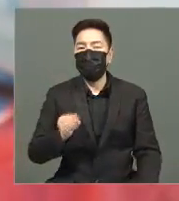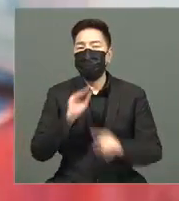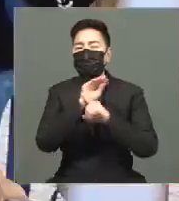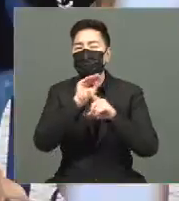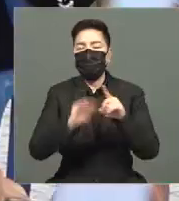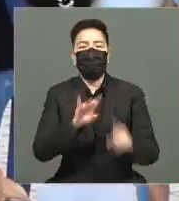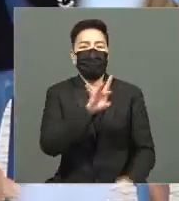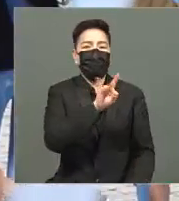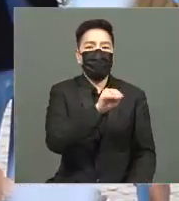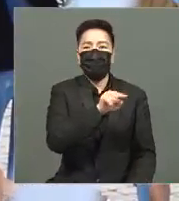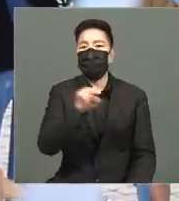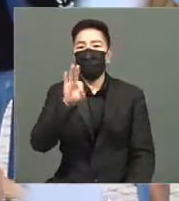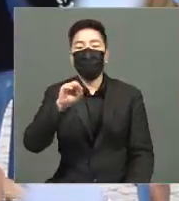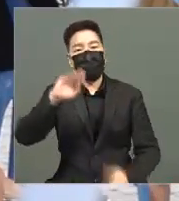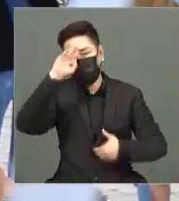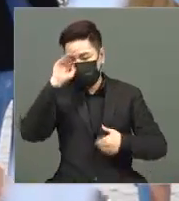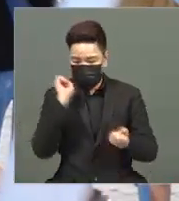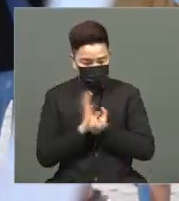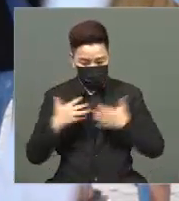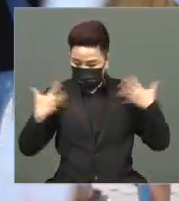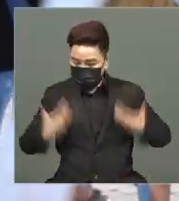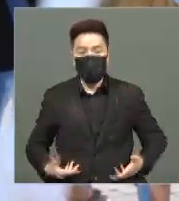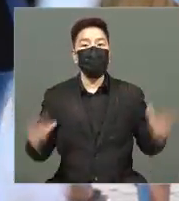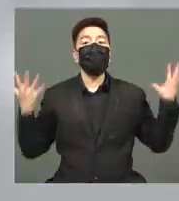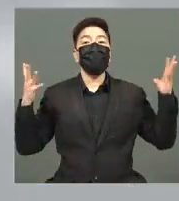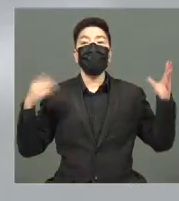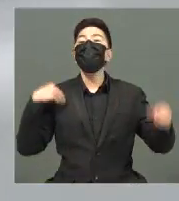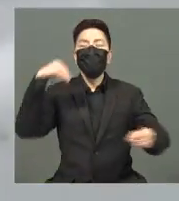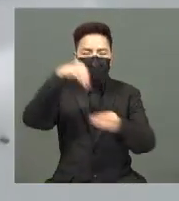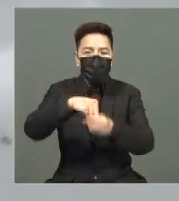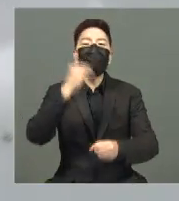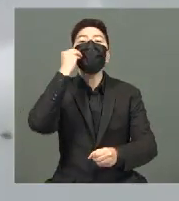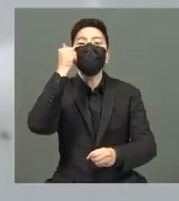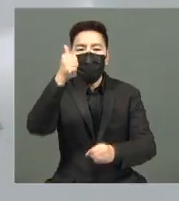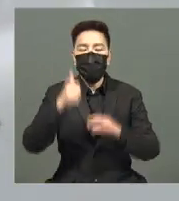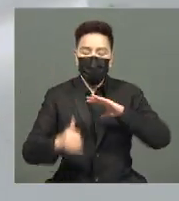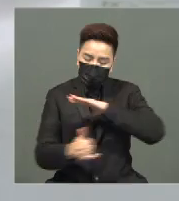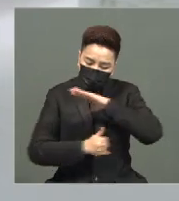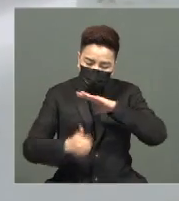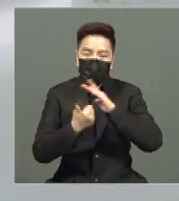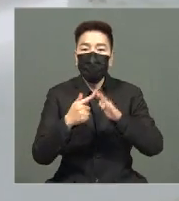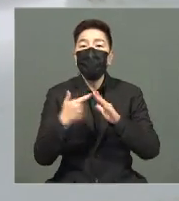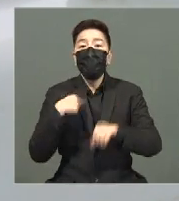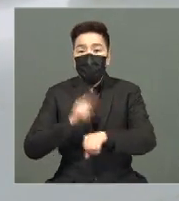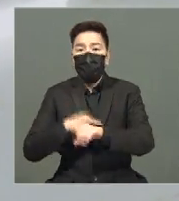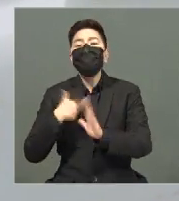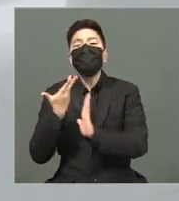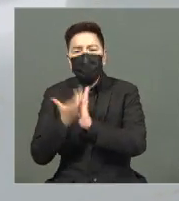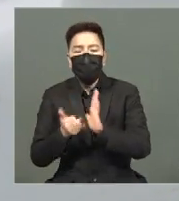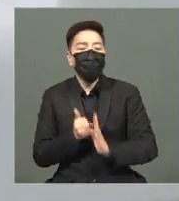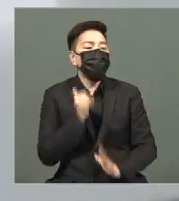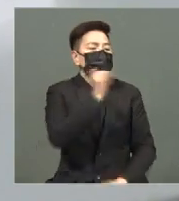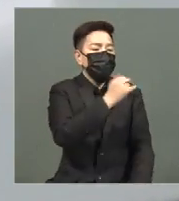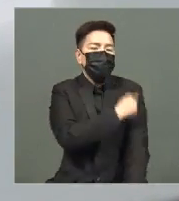80ถึง 90เปอร์เซ็นต์เนี่ยถ้าไม่มีอาการสามารถรักษาตัวที่บ้านในระบบผม isolationได้หรือมีเวลาเดินทางไปโรงพยาบาล